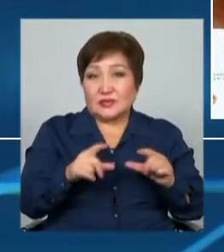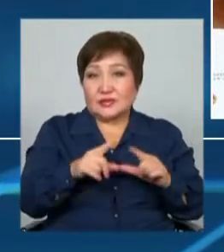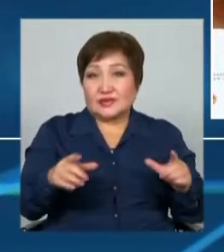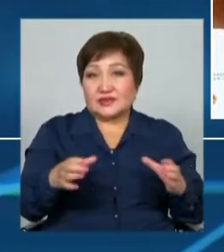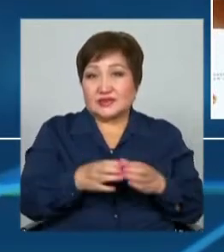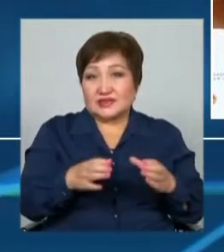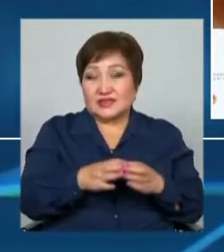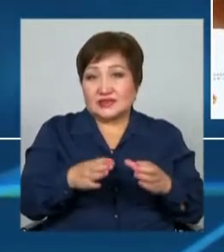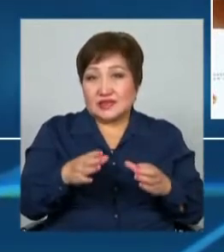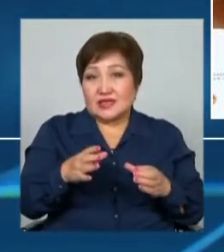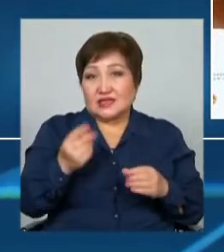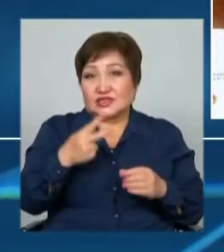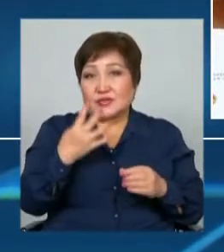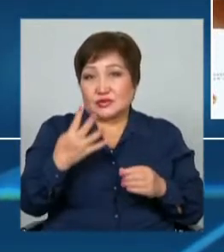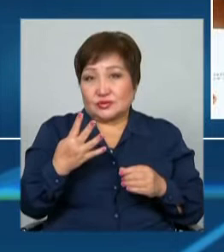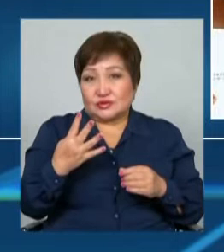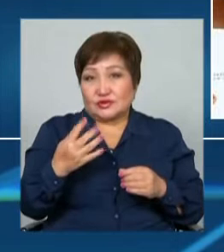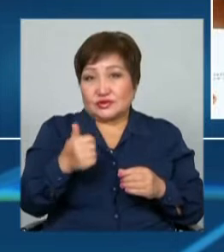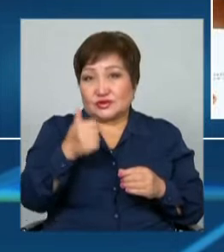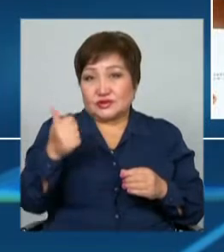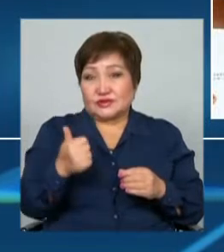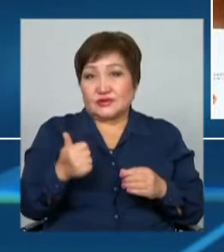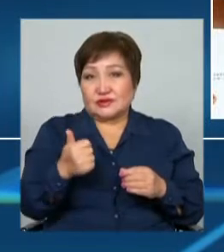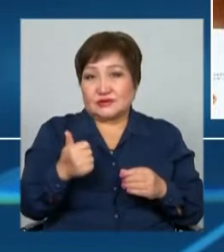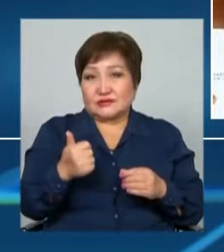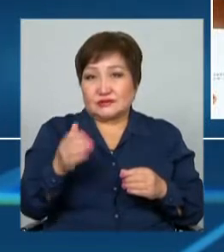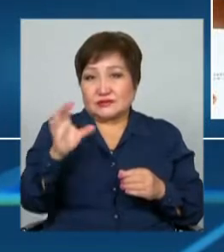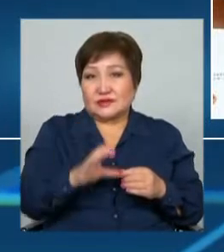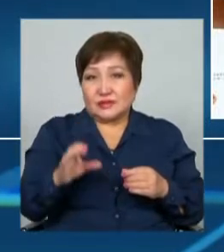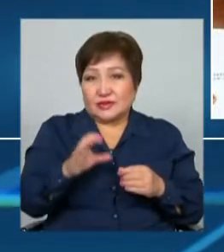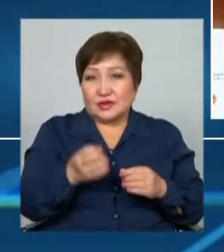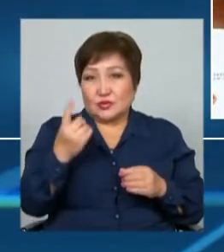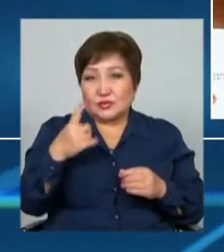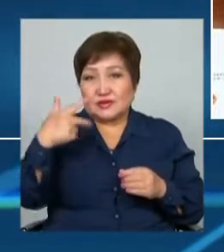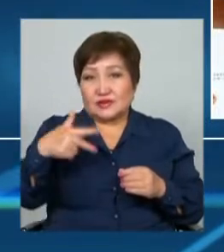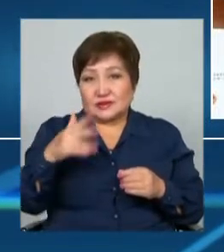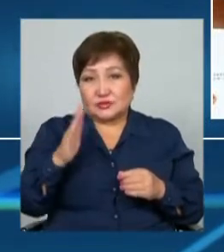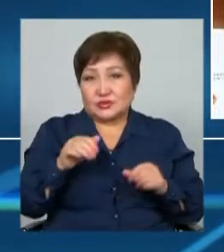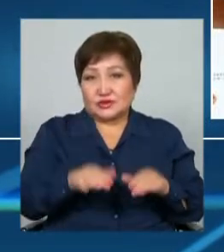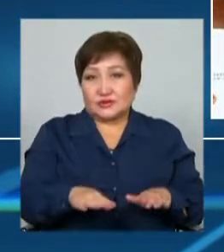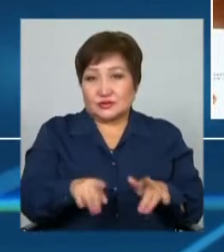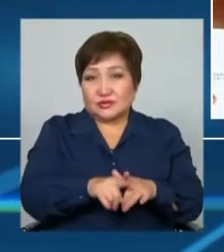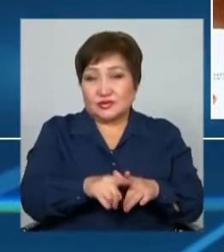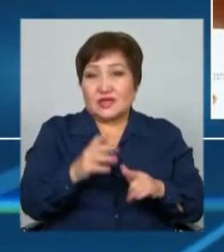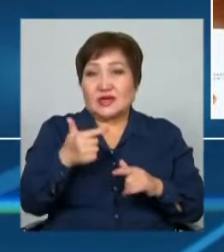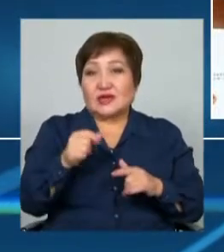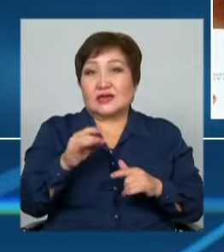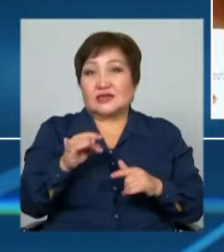күні сағат 11:30-да қаралатын болады. Сонымен екінші сот ол жаңағы сол гараждардың сыртында